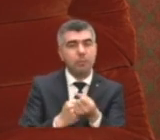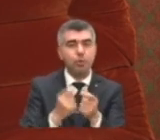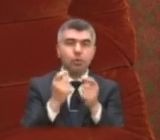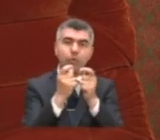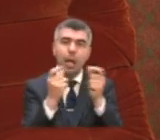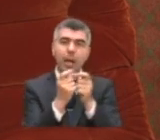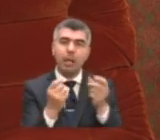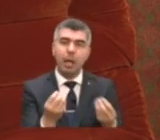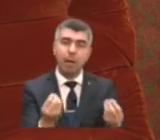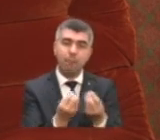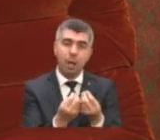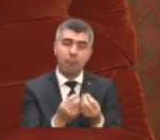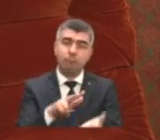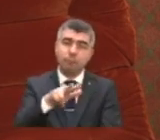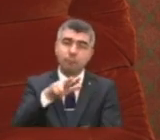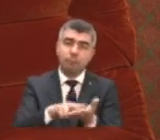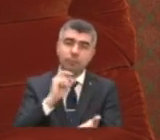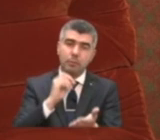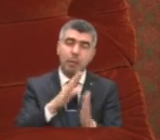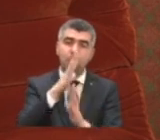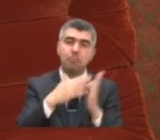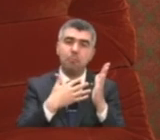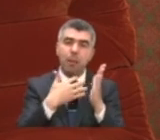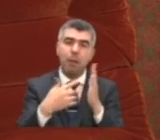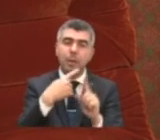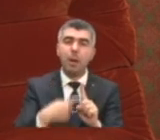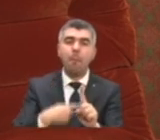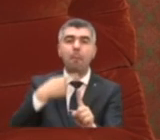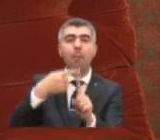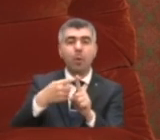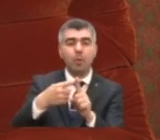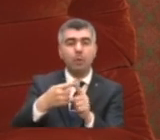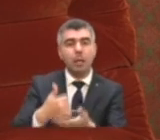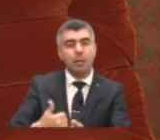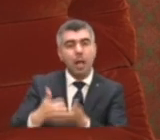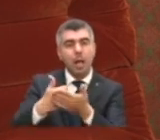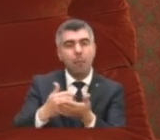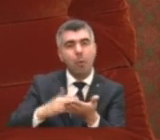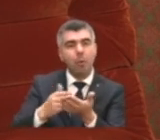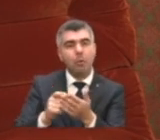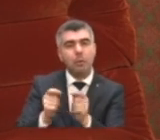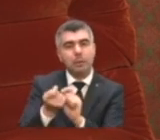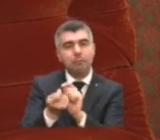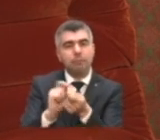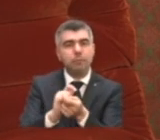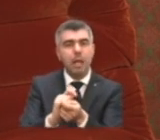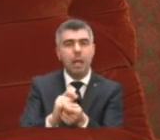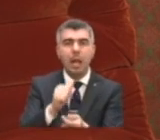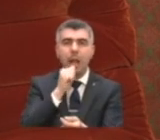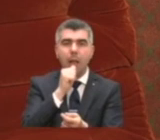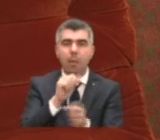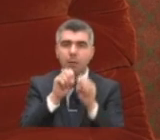والصغرى، واعتماد برنامج مندمج إضافي يروم تدعيم جميع محطات تحلية المياه المبرمجة بوحدات الإنتاج